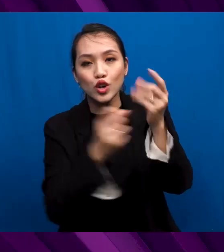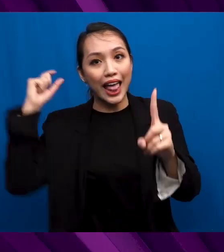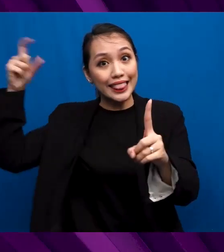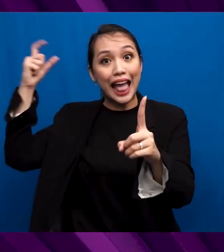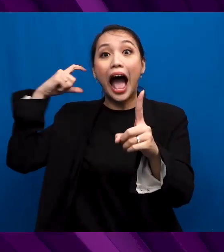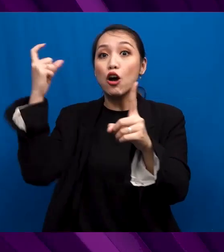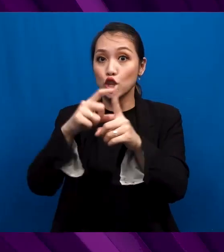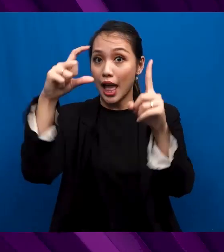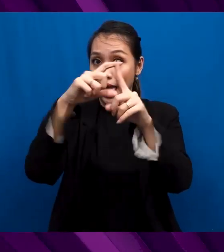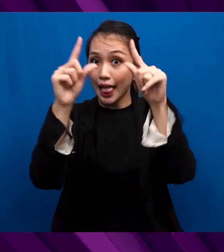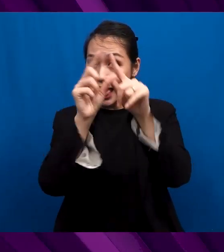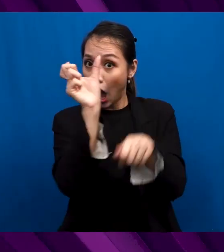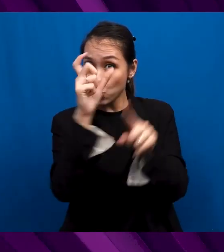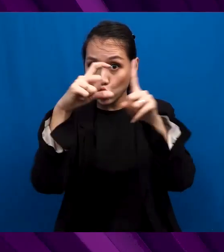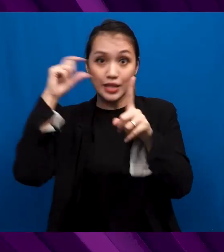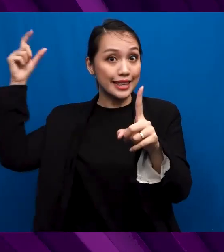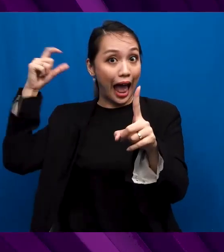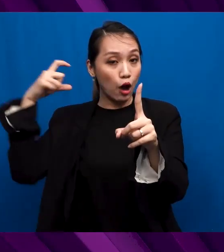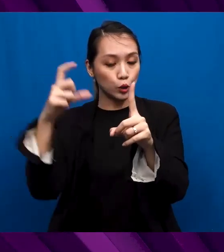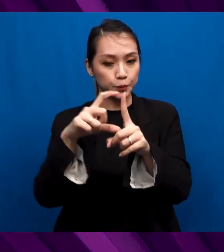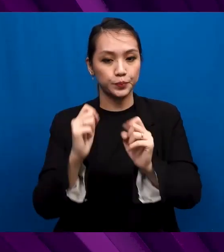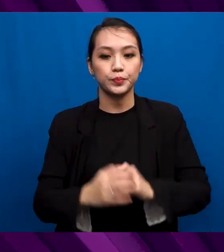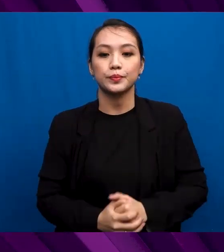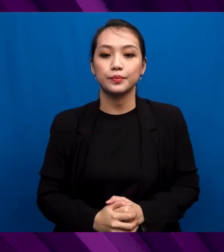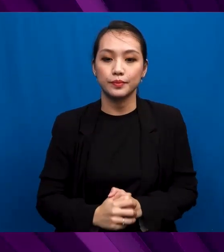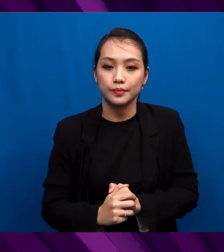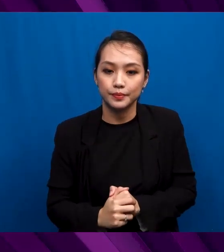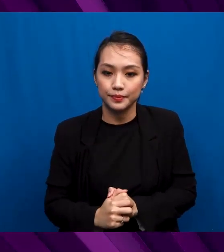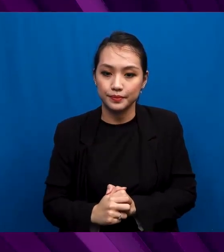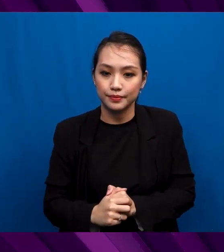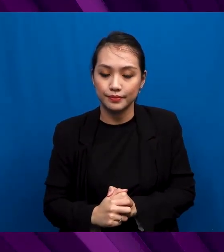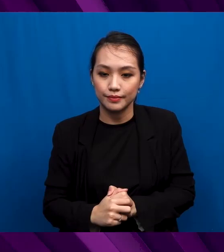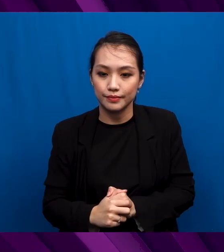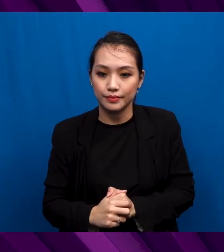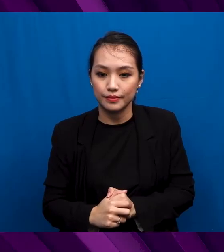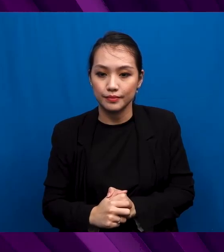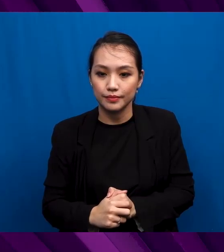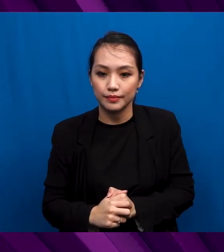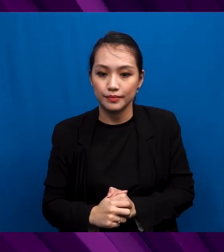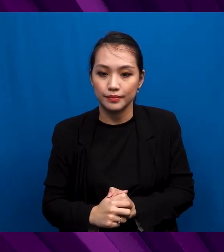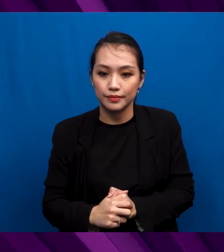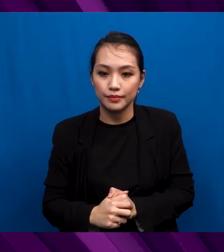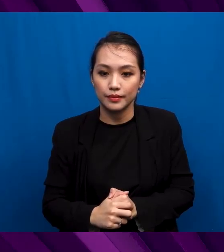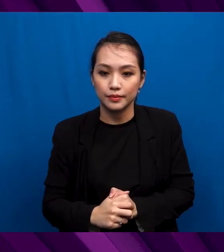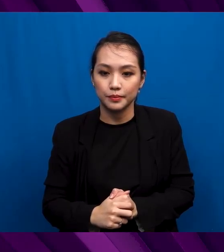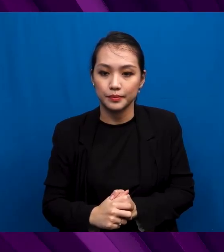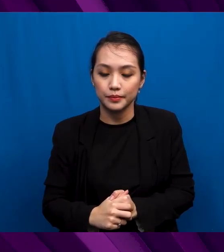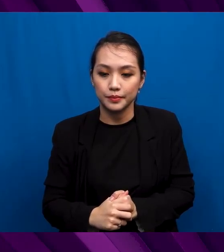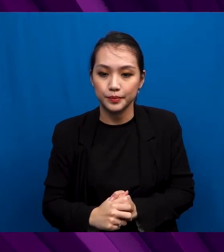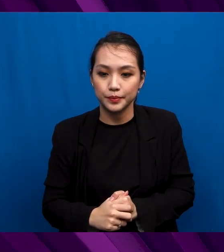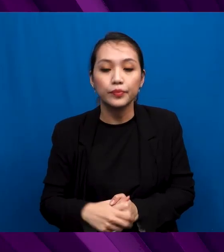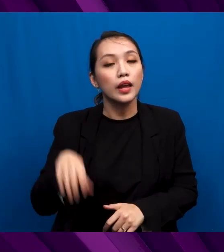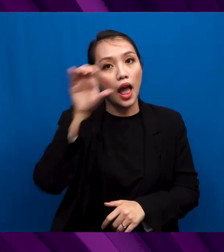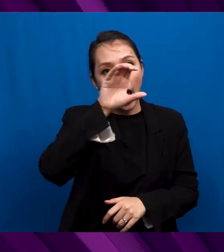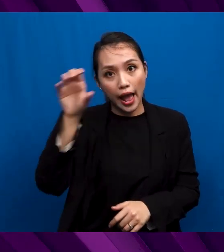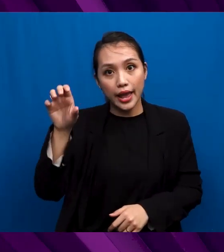Kristus. Tuhan taruh di atasnya. Baru setelah itu pelayanan. Nah, di dalam pelayanan kita perhatikan di ayat 8